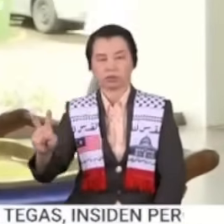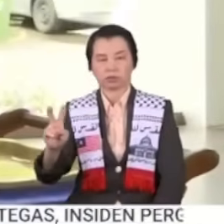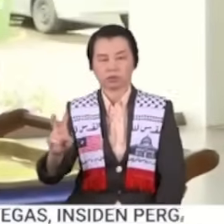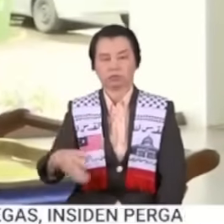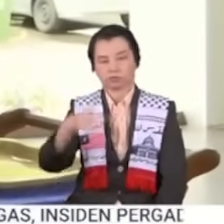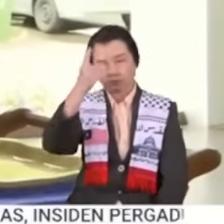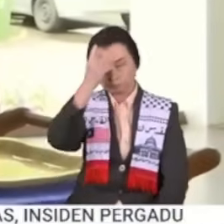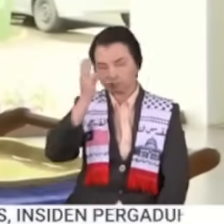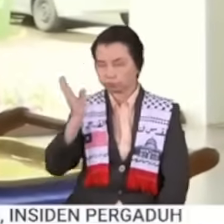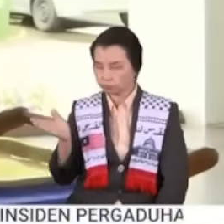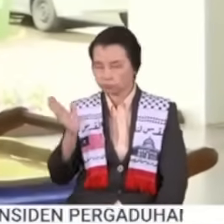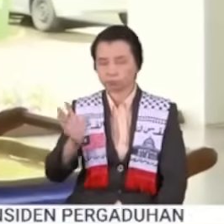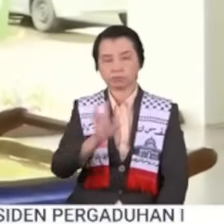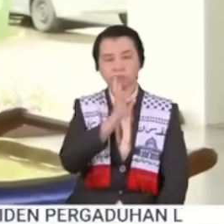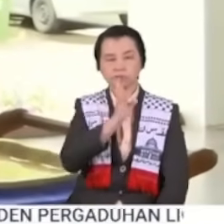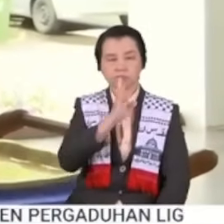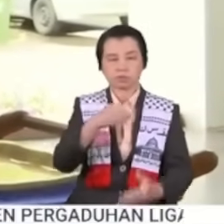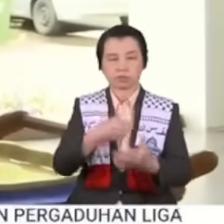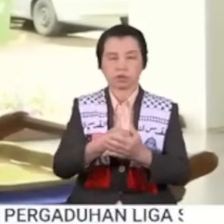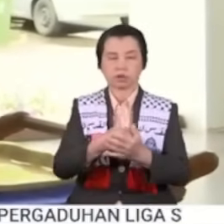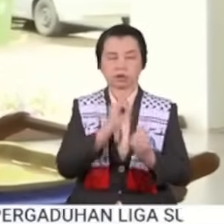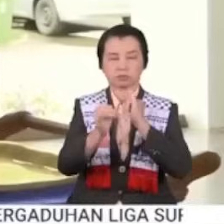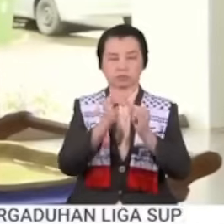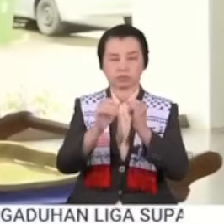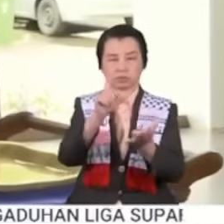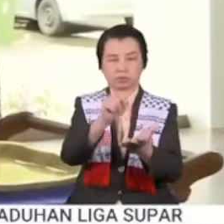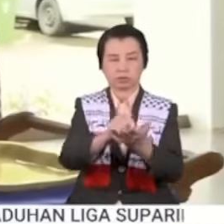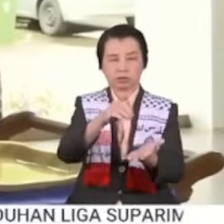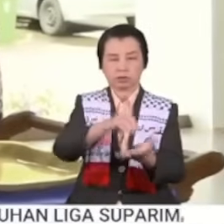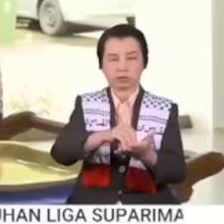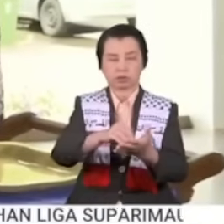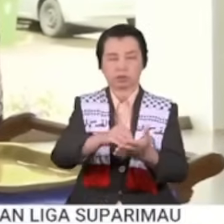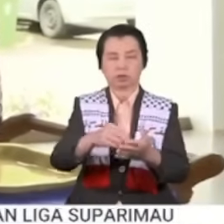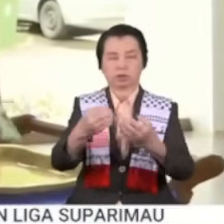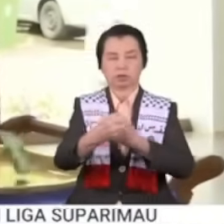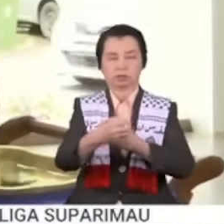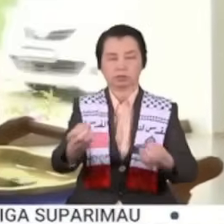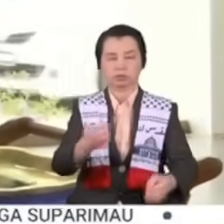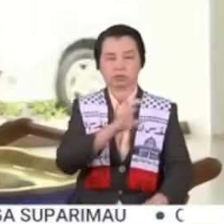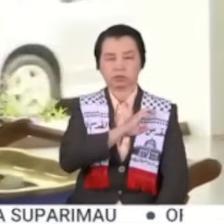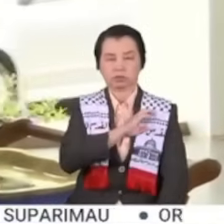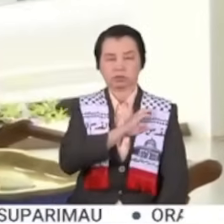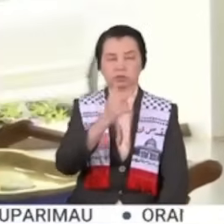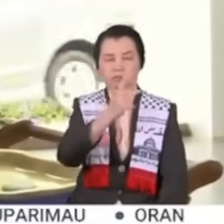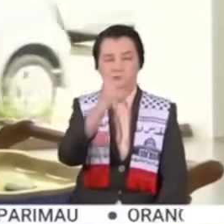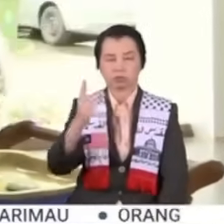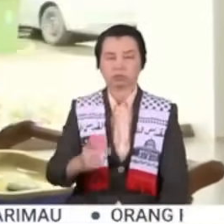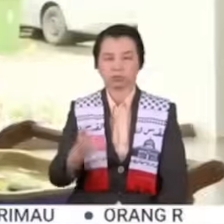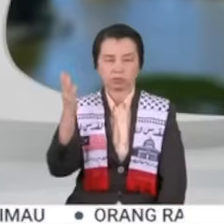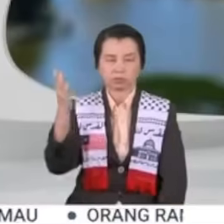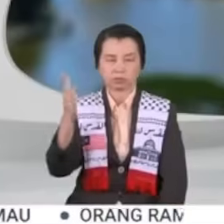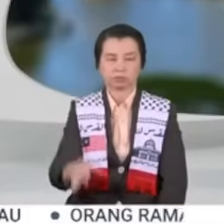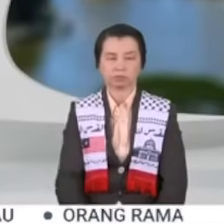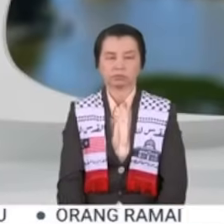Mohamad Azman Ahmad Safri berkata demikian dalam satu sidang media di Ibu pejabat kontinjen polis Sarawak di